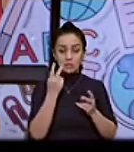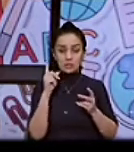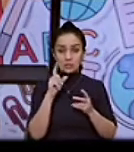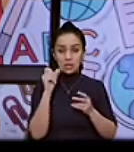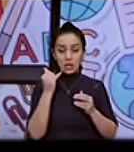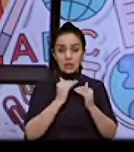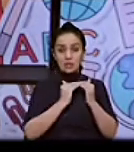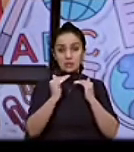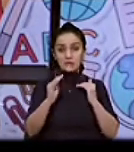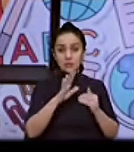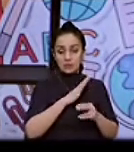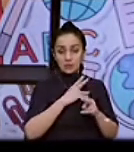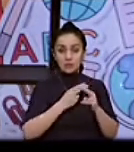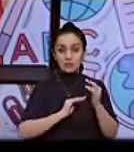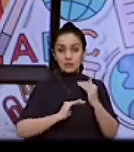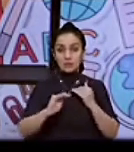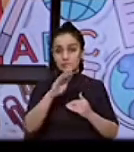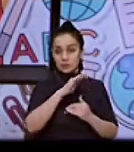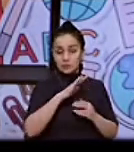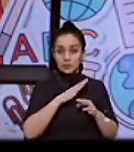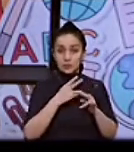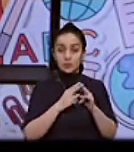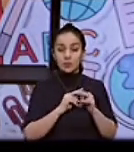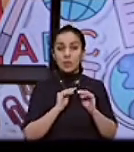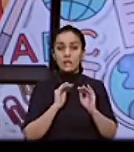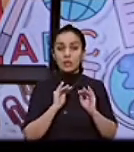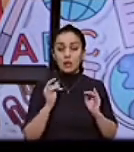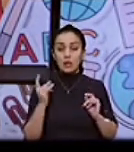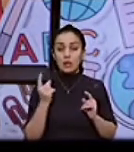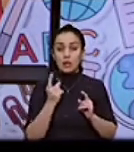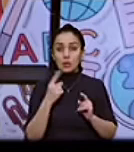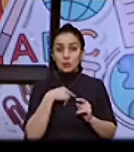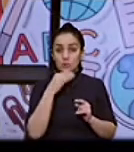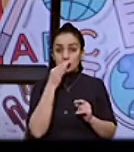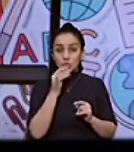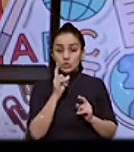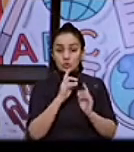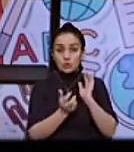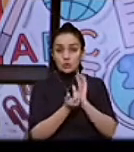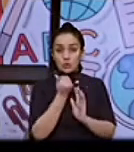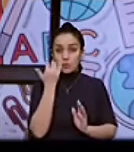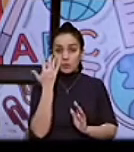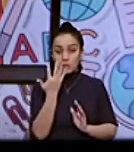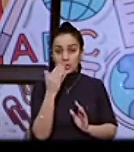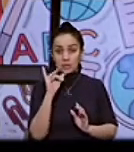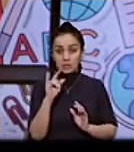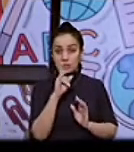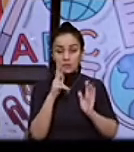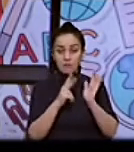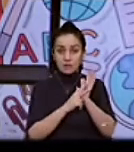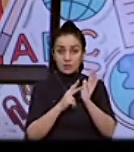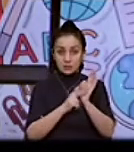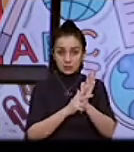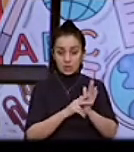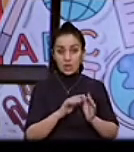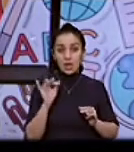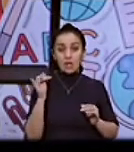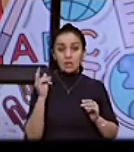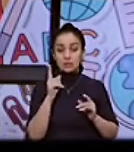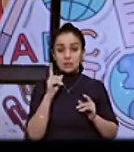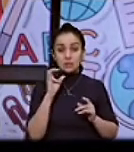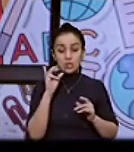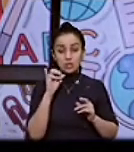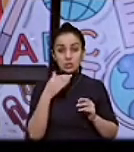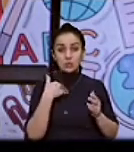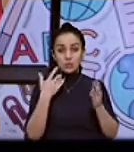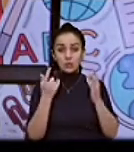километров заасфальтировали? Ребята, раз мы говорим, что мы взяли 5 из 8,